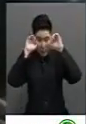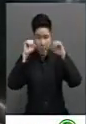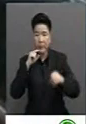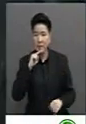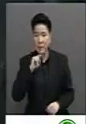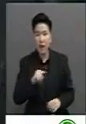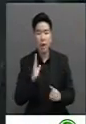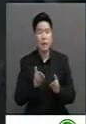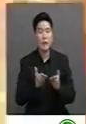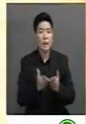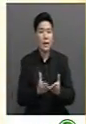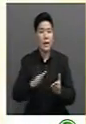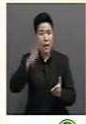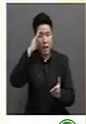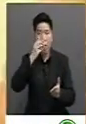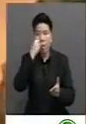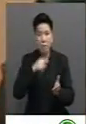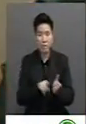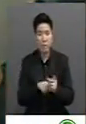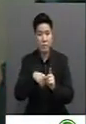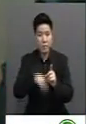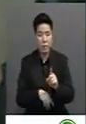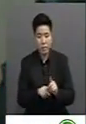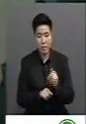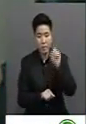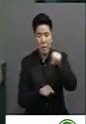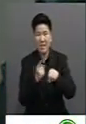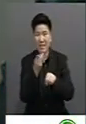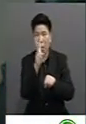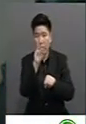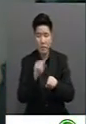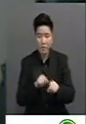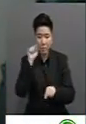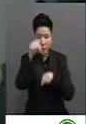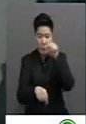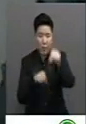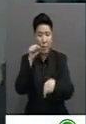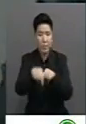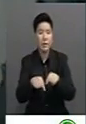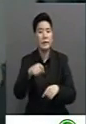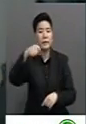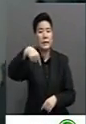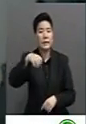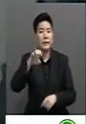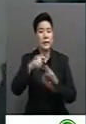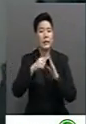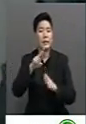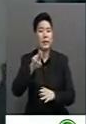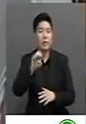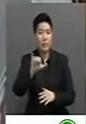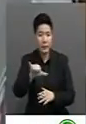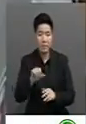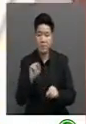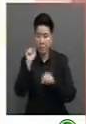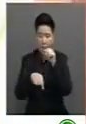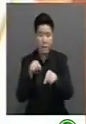การให้นาวิกโยธินสหรัฐยิงขีปนาวุธโทมาฮอคเกือบ60ลูกถล่มฐานทัพอากาศซีเรียพร้อมกับประกา